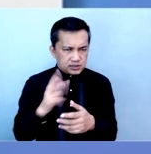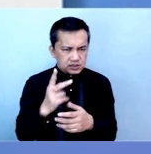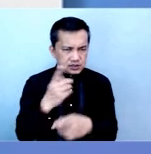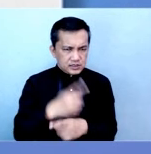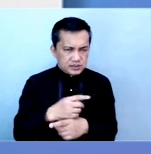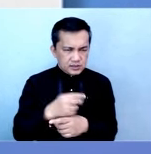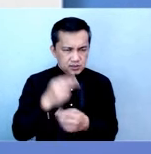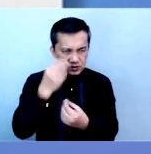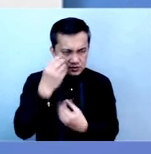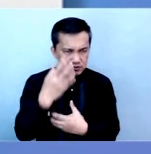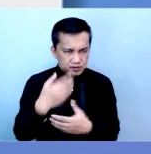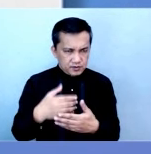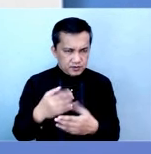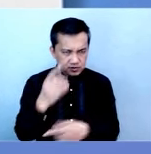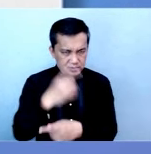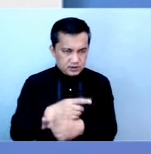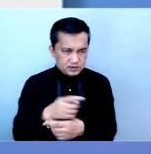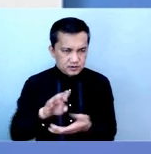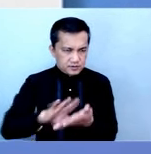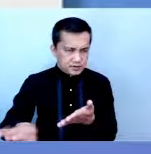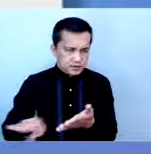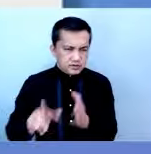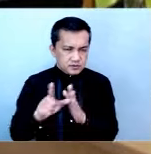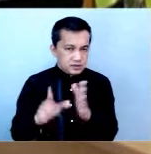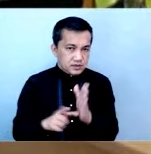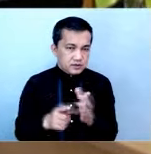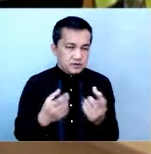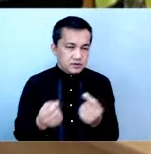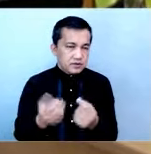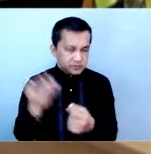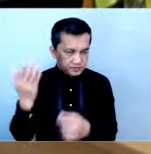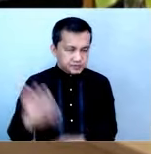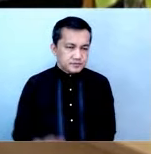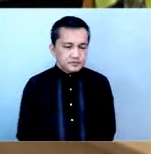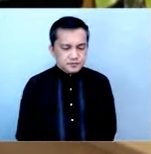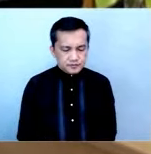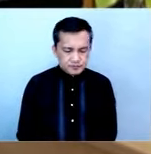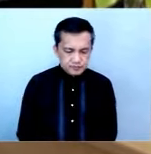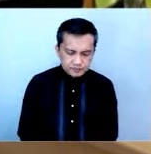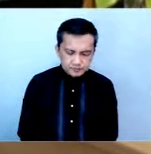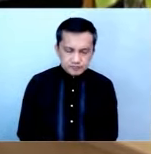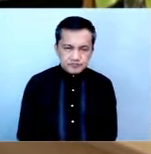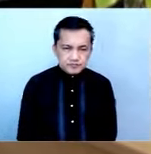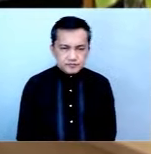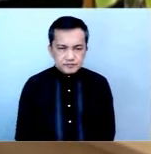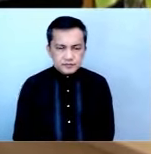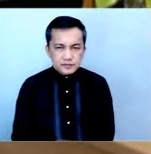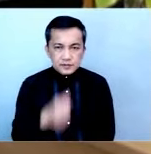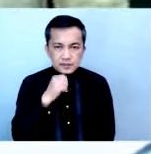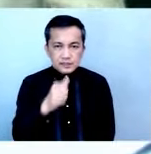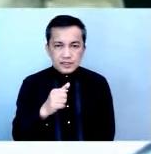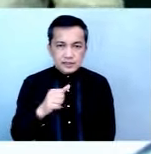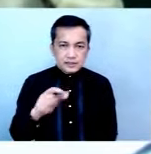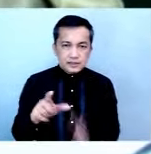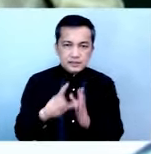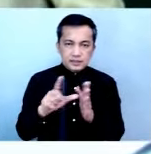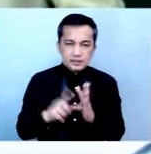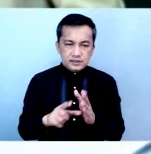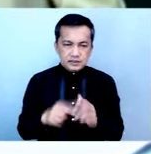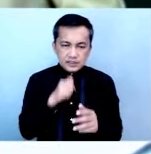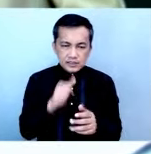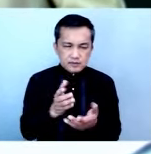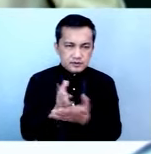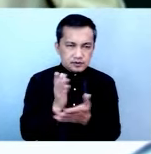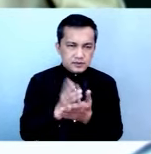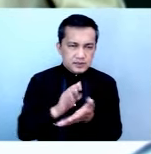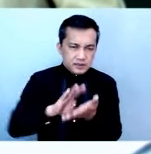notice bago ang araw ng termination. Legal po ba ang ginawa nila? Hindi po yan legal. Hindi ka basta-basta pwedeng tanggalin ng walang